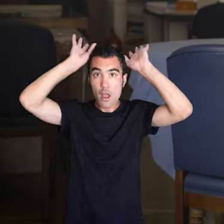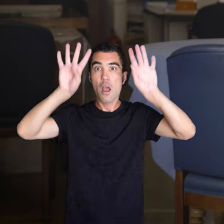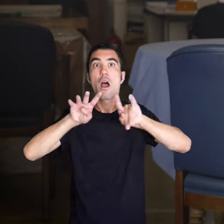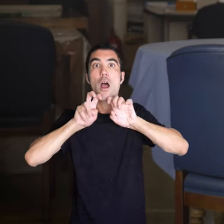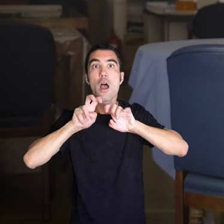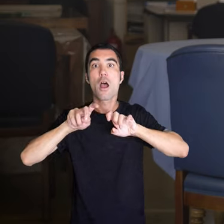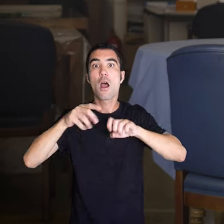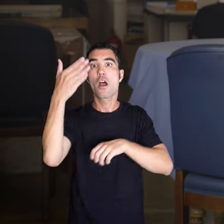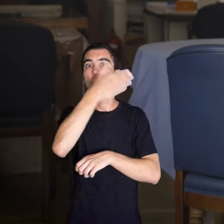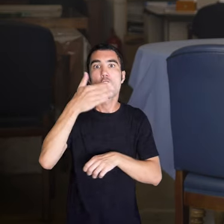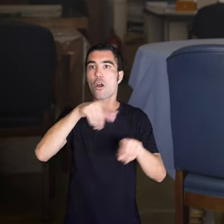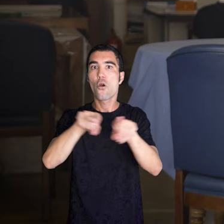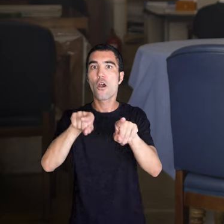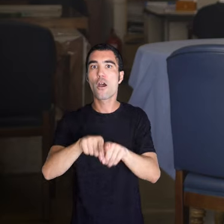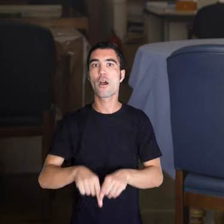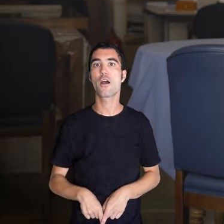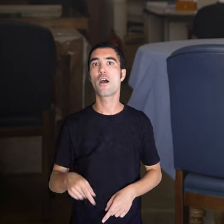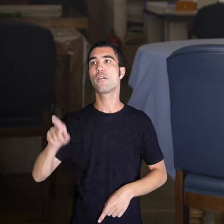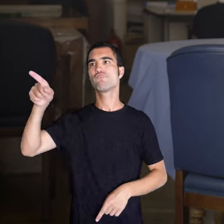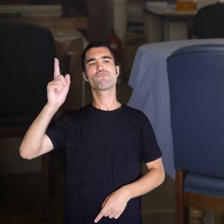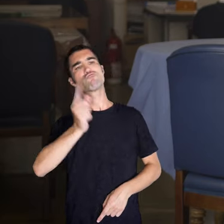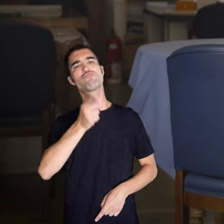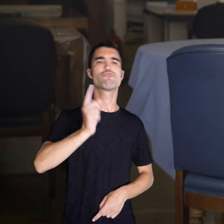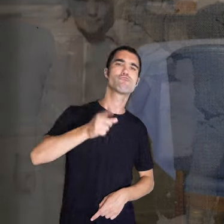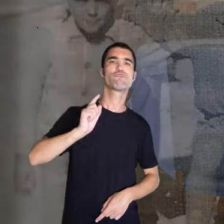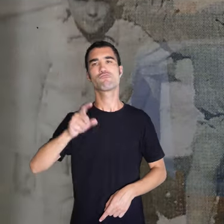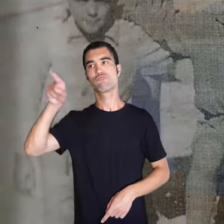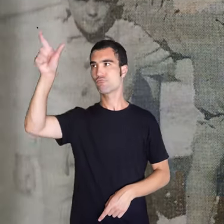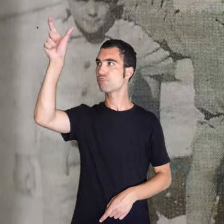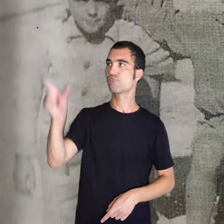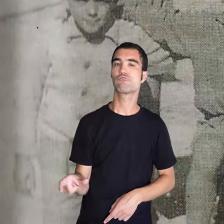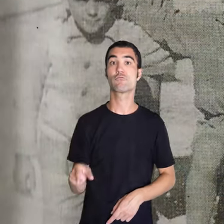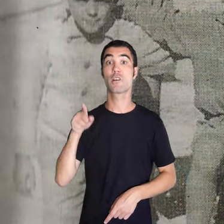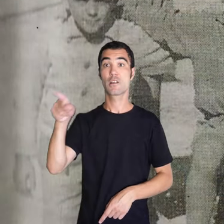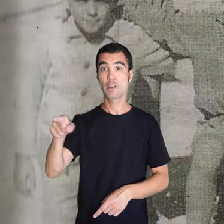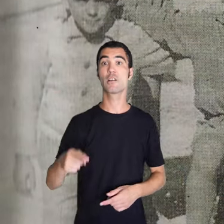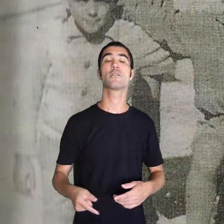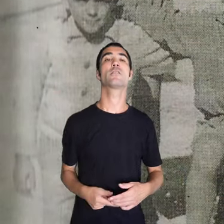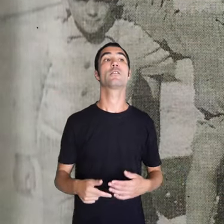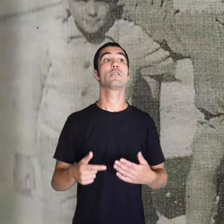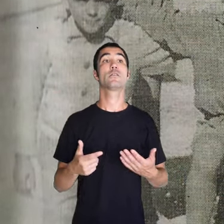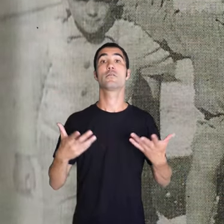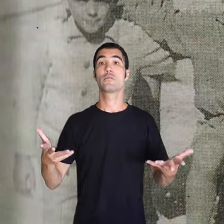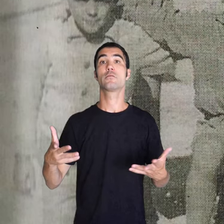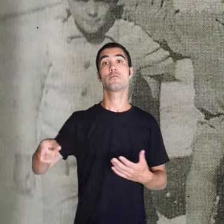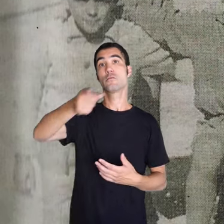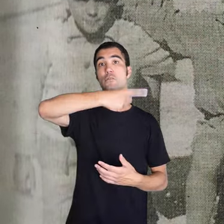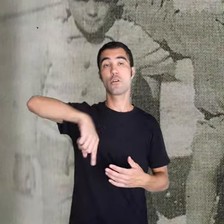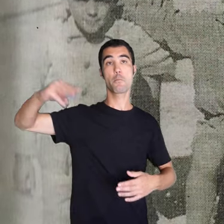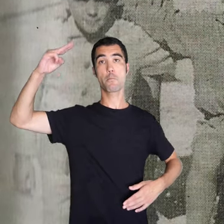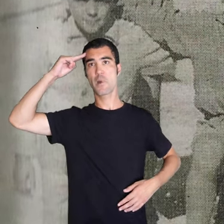al·lucinàvem de veure aquestes coses. I després, que això, pues, a través de tot de l'Institut Social de Sant